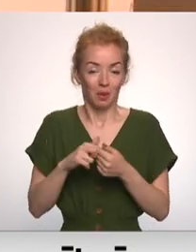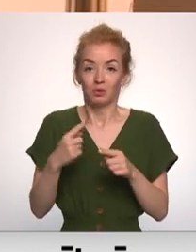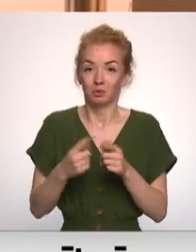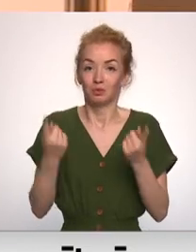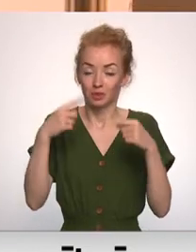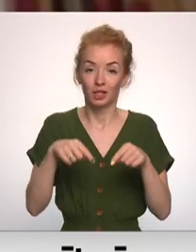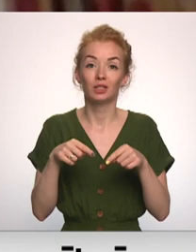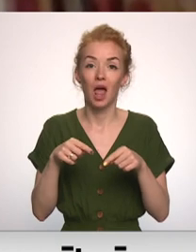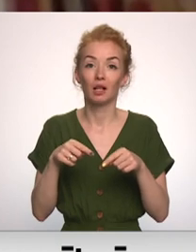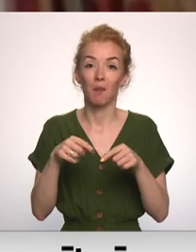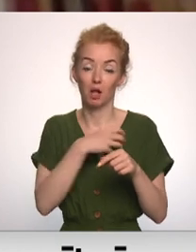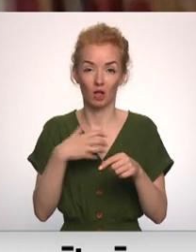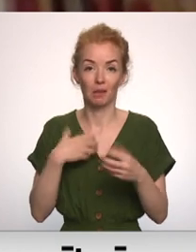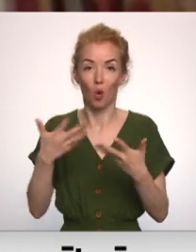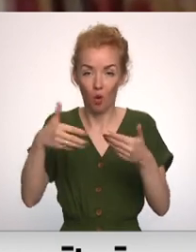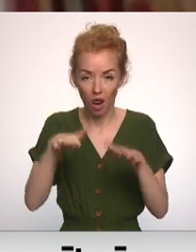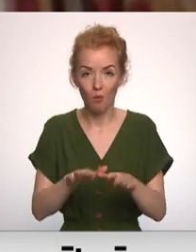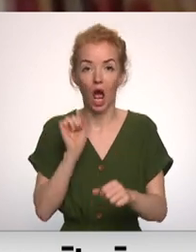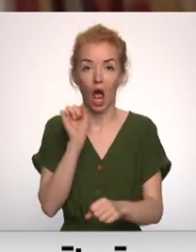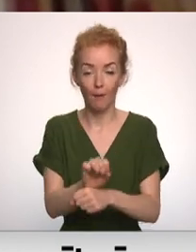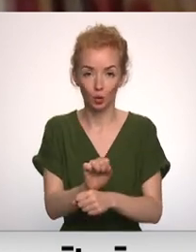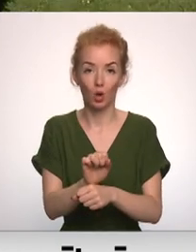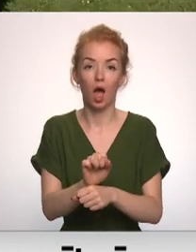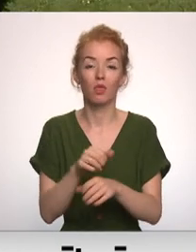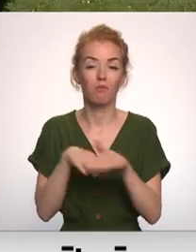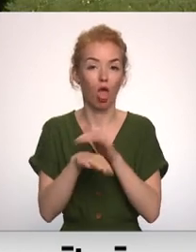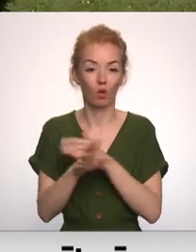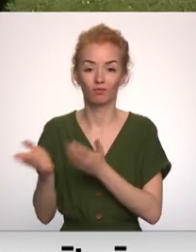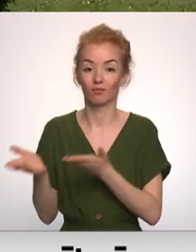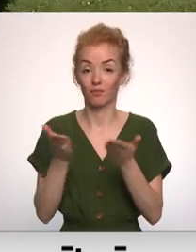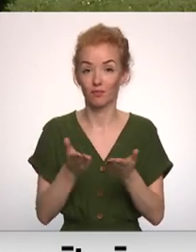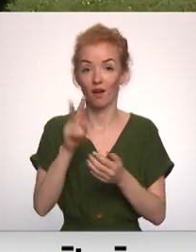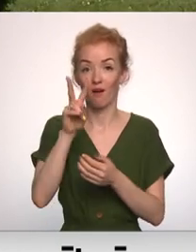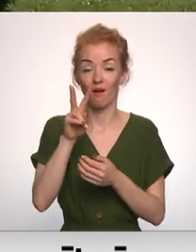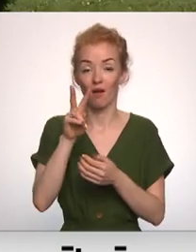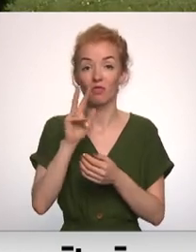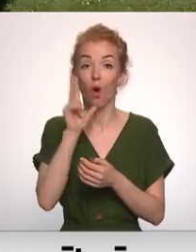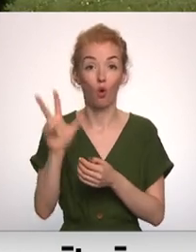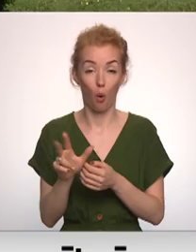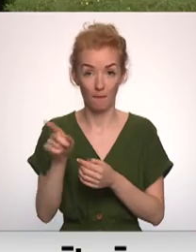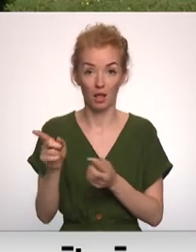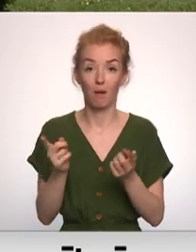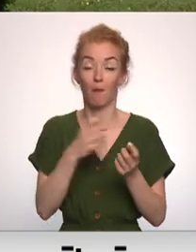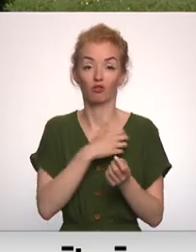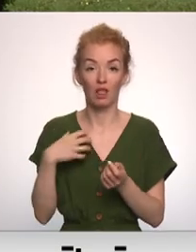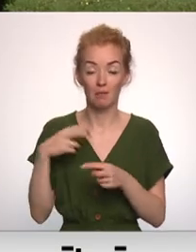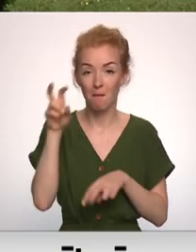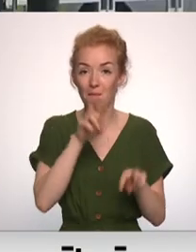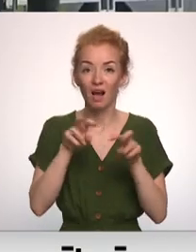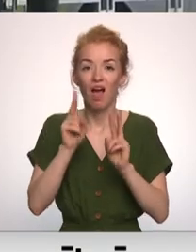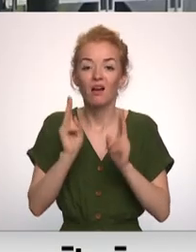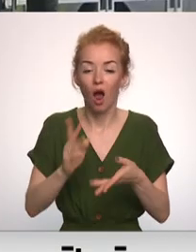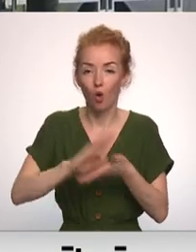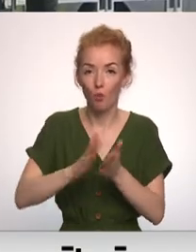lēmumi pašvaldībās tiek pieņemti, tiek apturēta bēgļu uzņemšana. Kā piemēru Valēnis min Daugavpili, kur pašvaldība meklē kompromisu